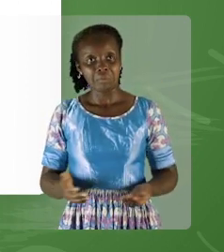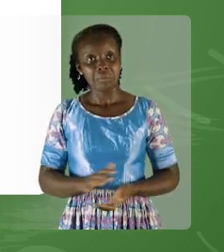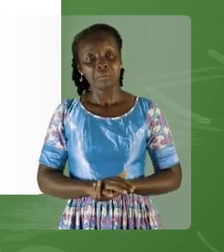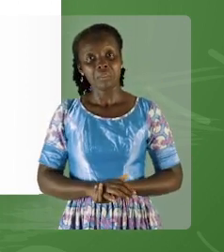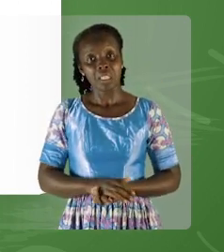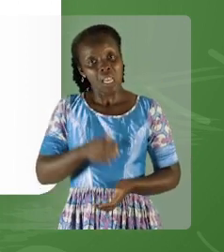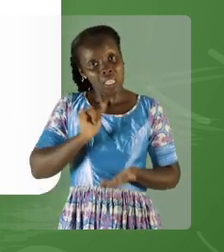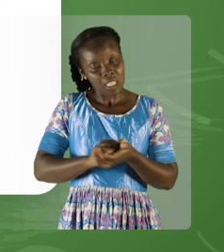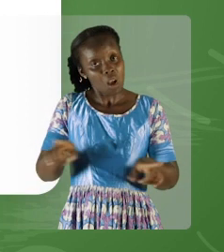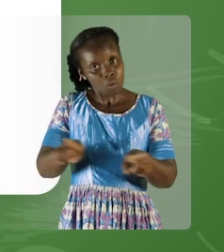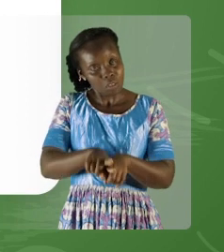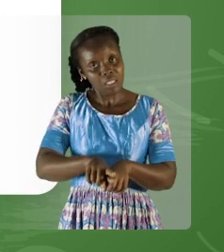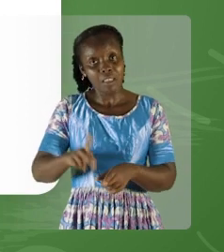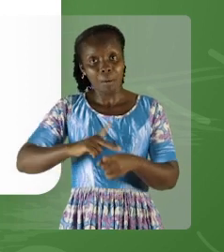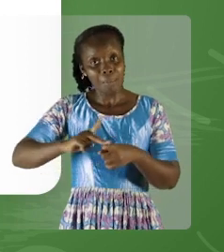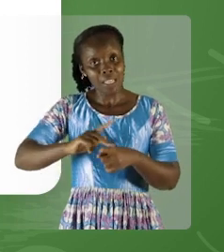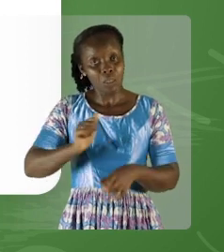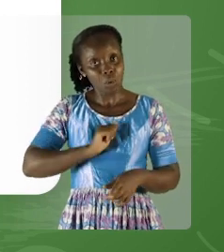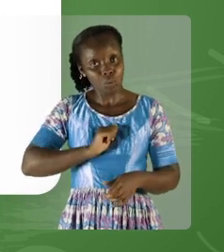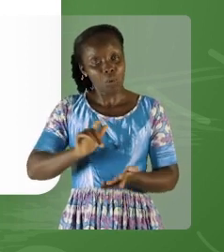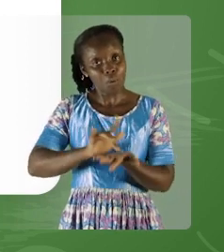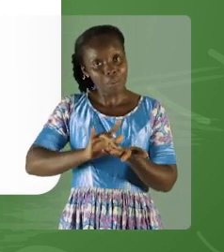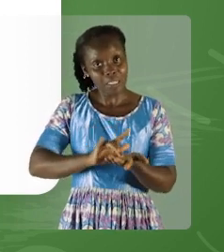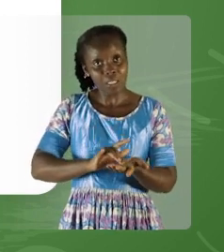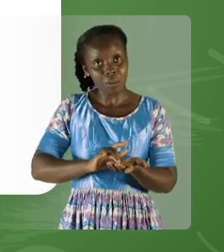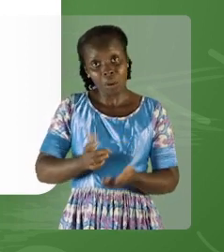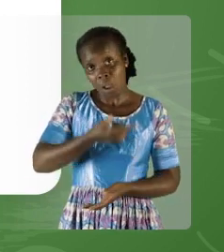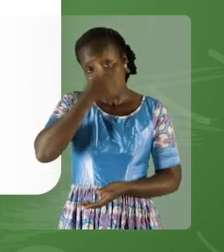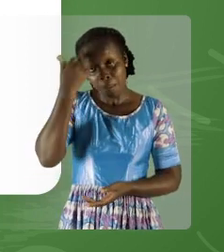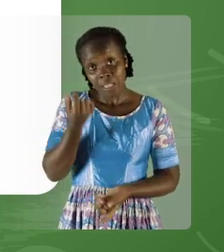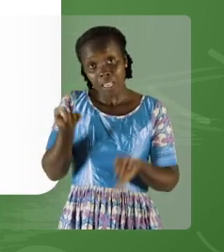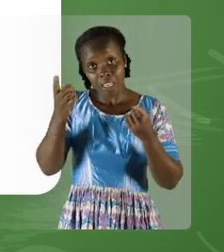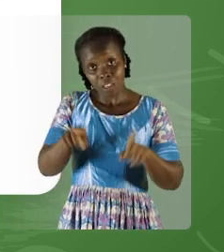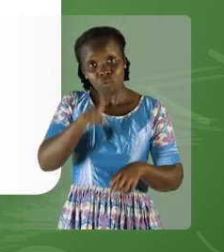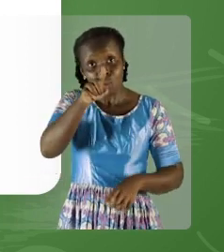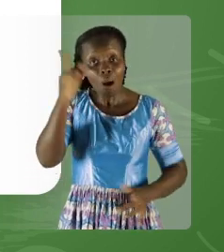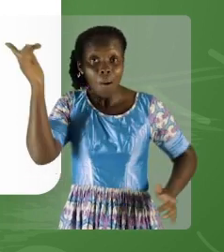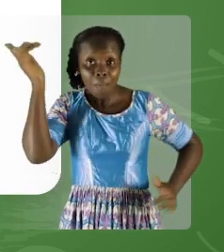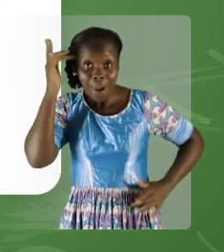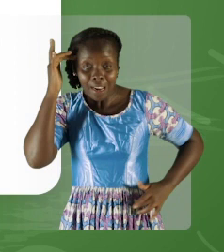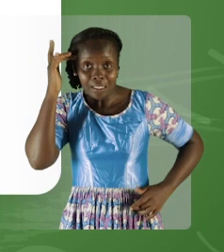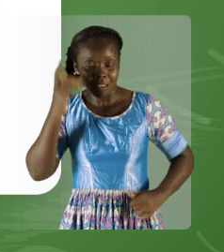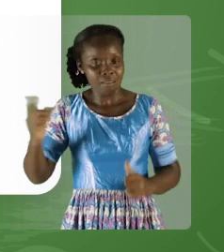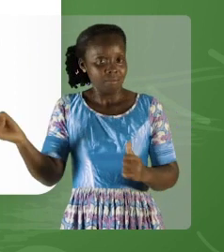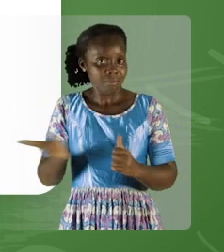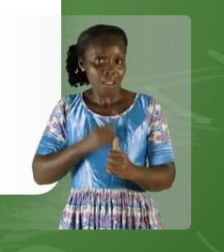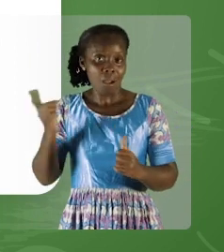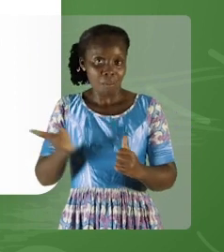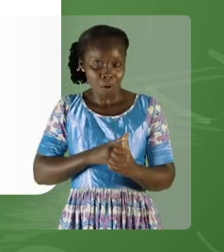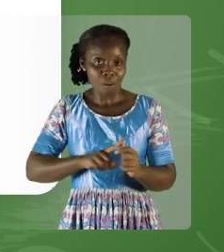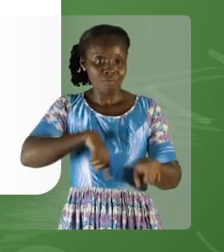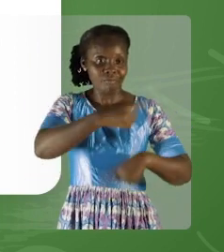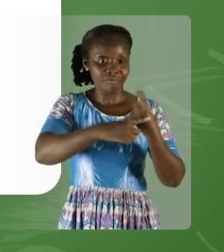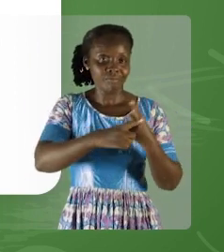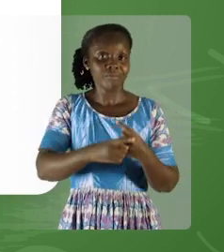une pratique d'automédication parce que quand on est malade, on se rend